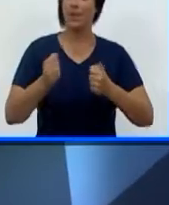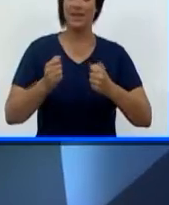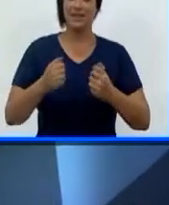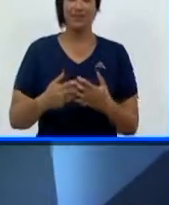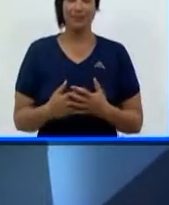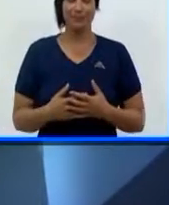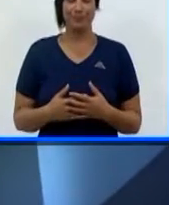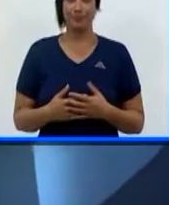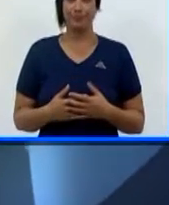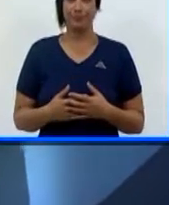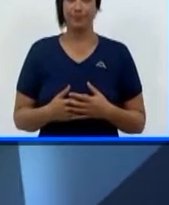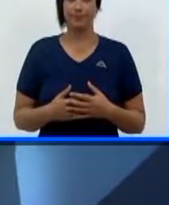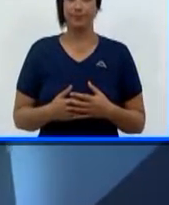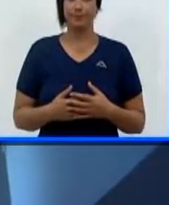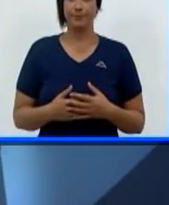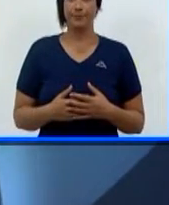prometnicama.